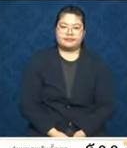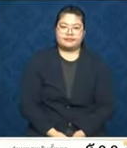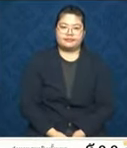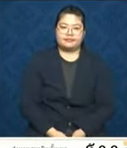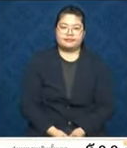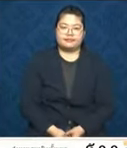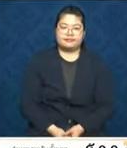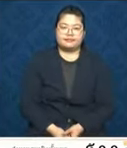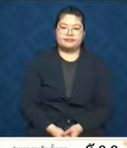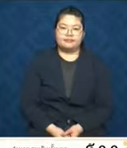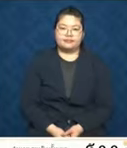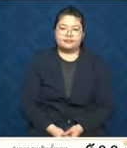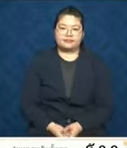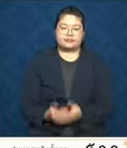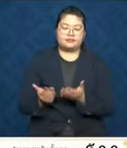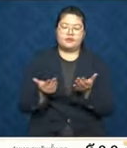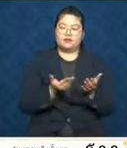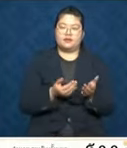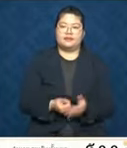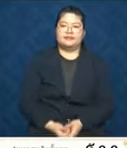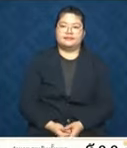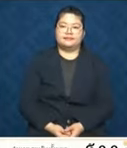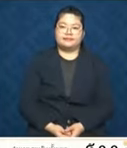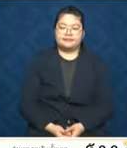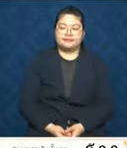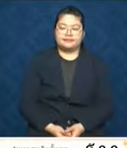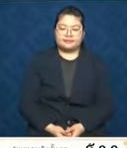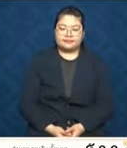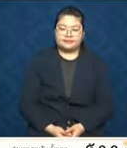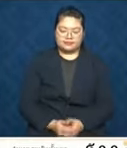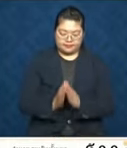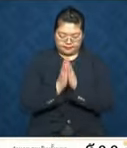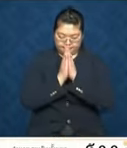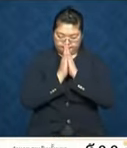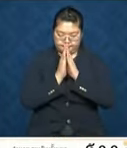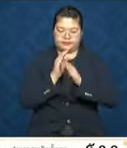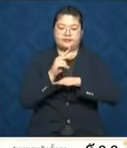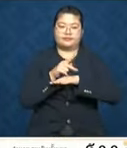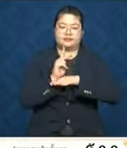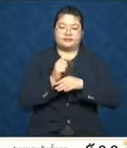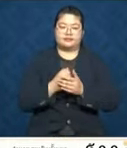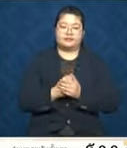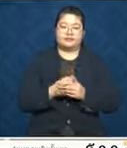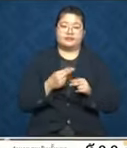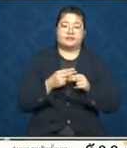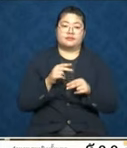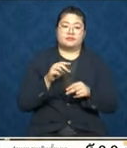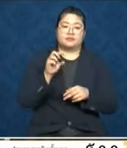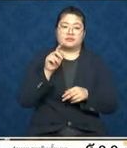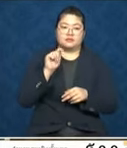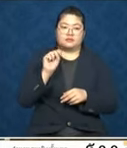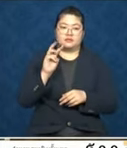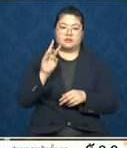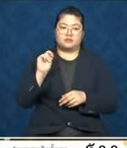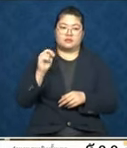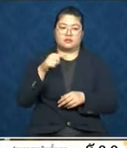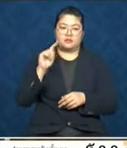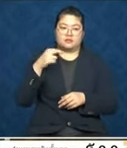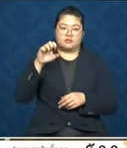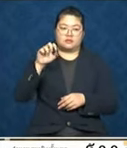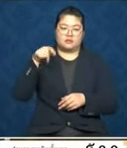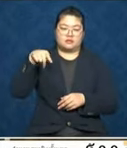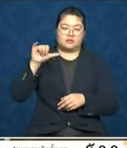ก็เชิญคุณดวงทิพย์จินตเวชครับ ค่ะกราบเรียนท่านประธานสภาที่เคารพดิฉันตวงทิพย์จินตเวชสมาชิกสภา